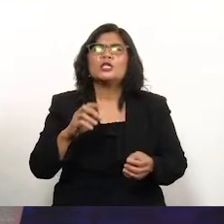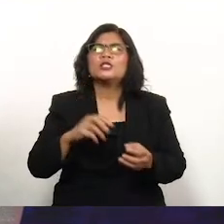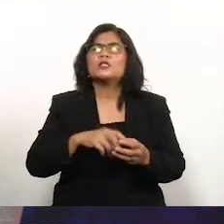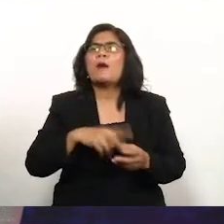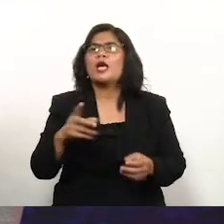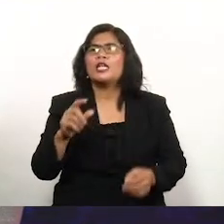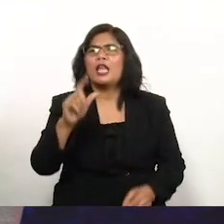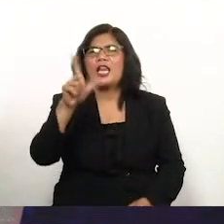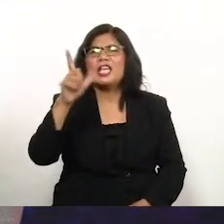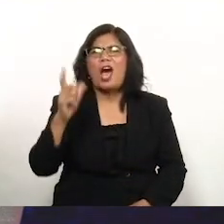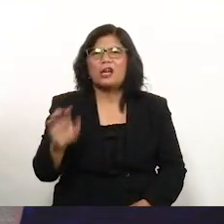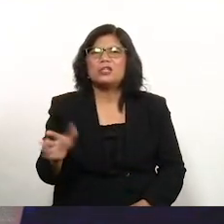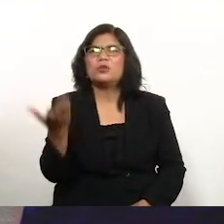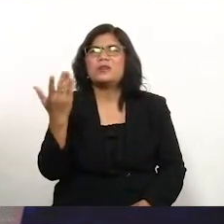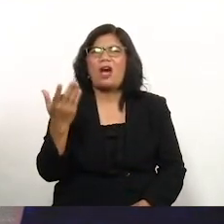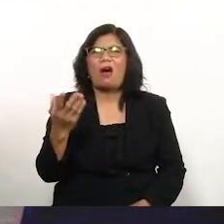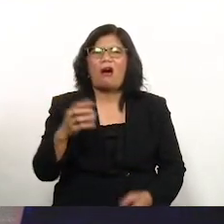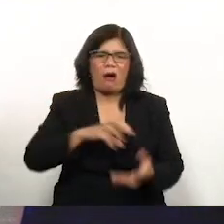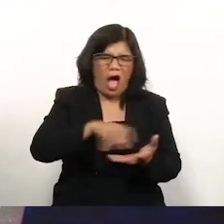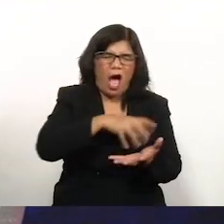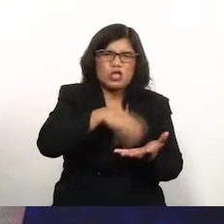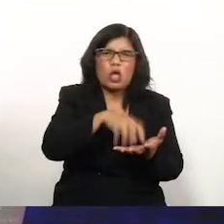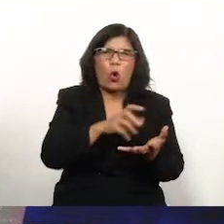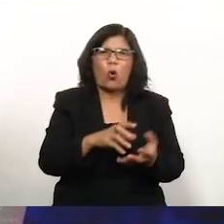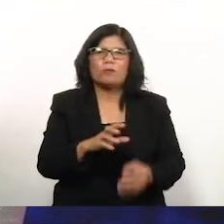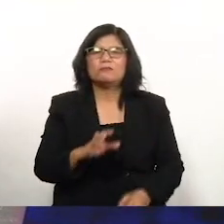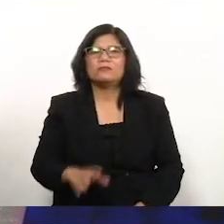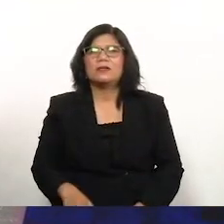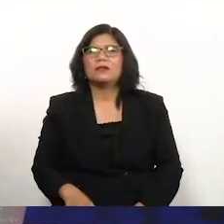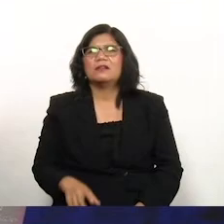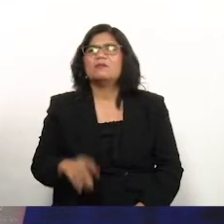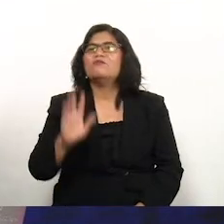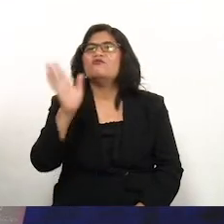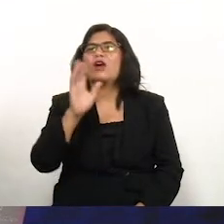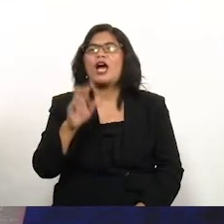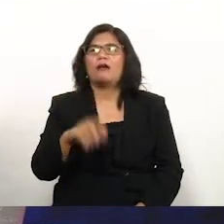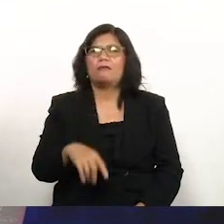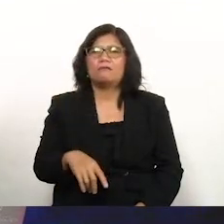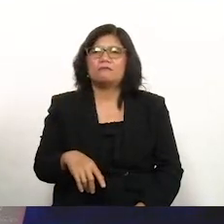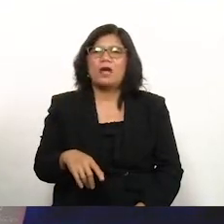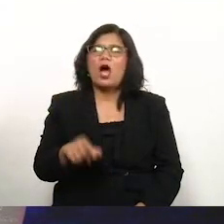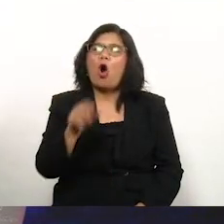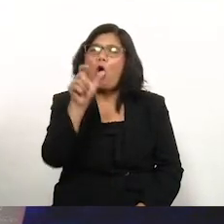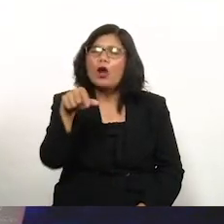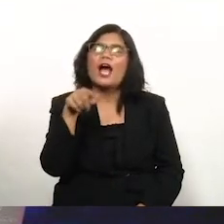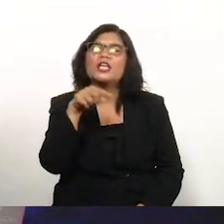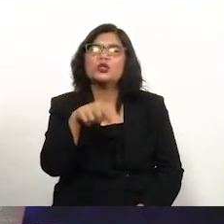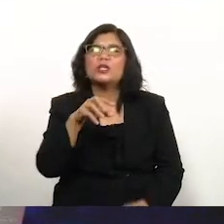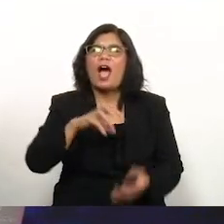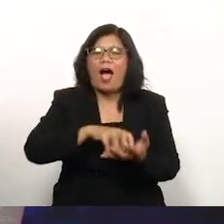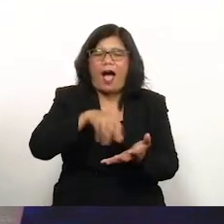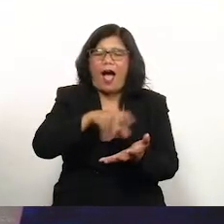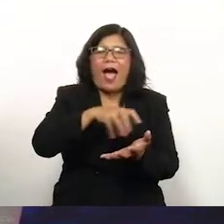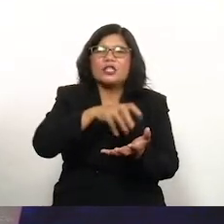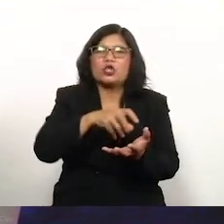makin ngaco hidupnya lalu sudah dalam 9 semua orang diberkati ngaco Lu yang ngaco bodo Ayo kita nggak bisa